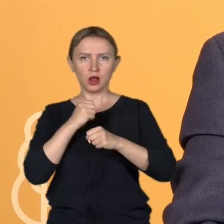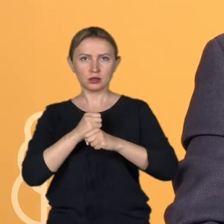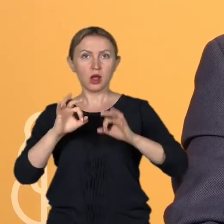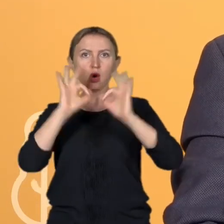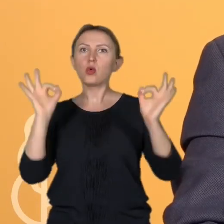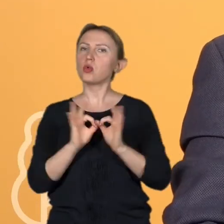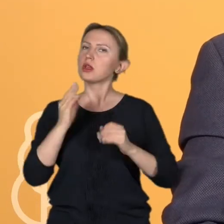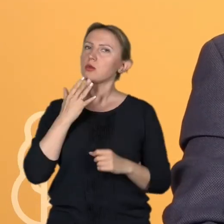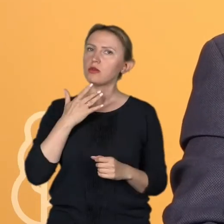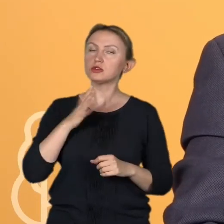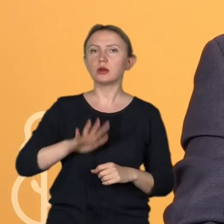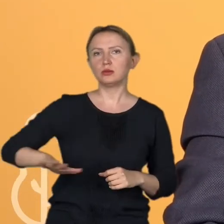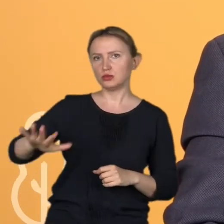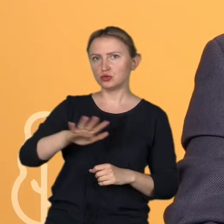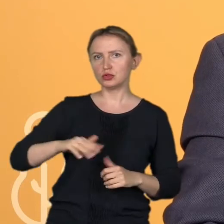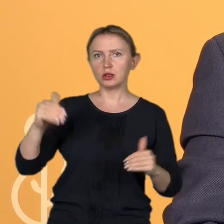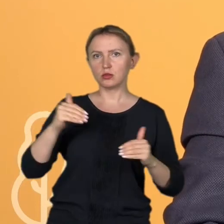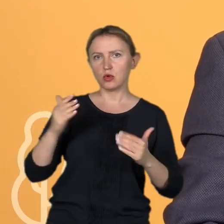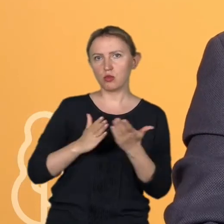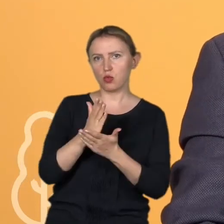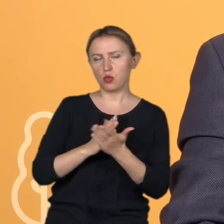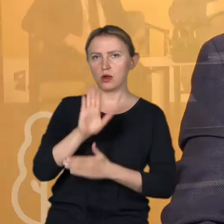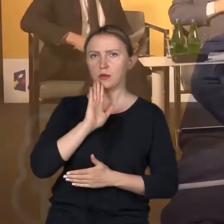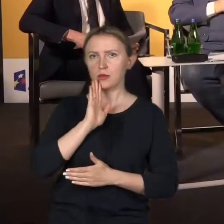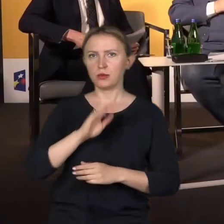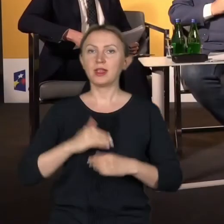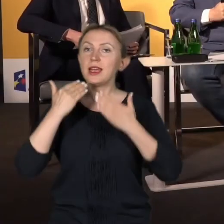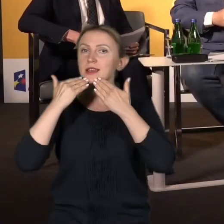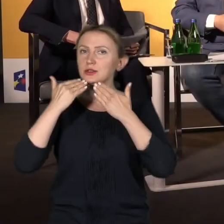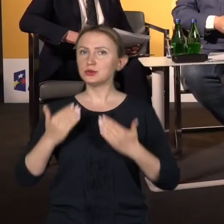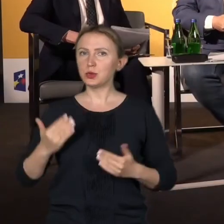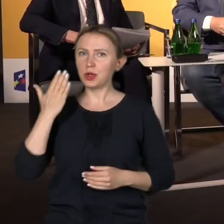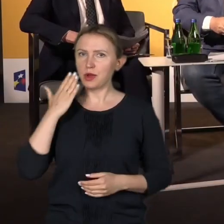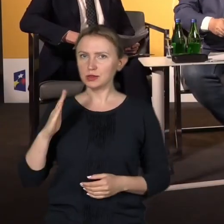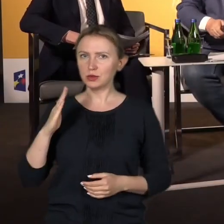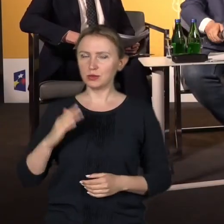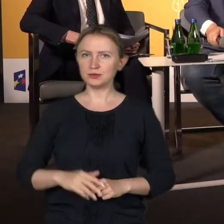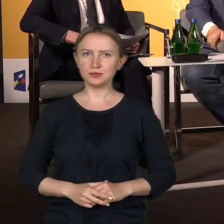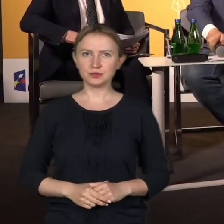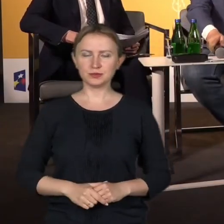tym, że przestrzeń może być traktowana jako usługa. Dziękuję bardzo.